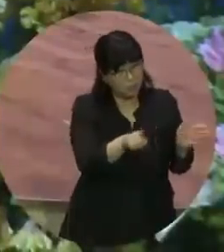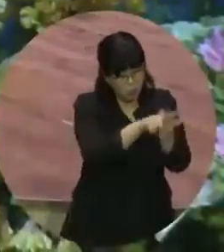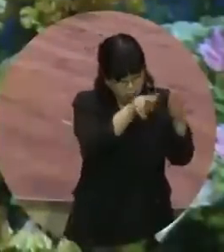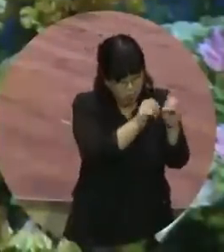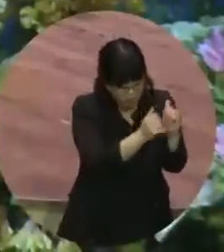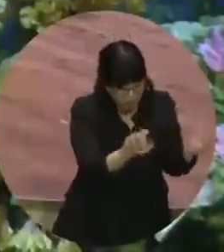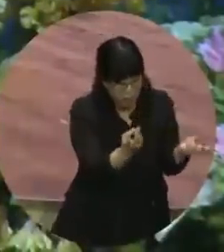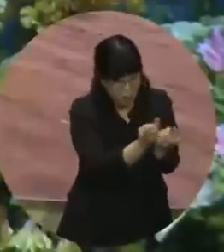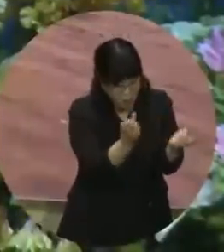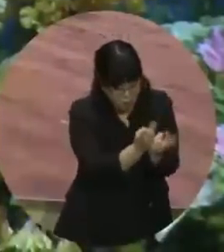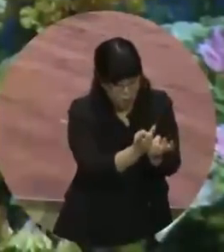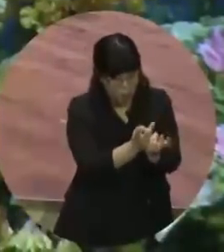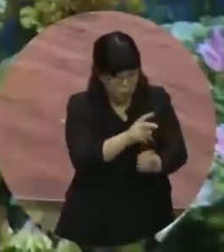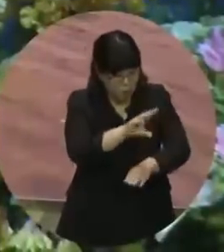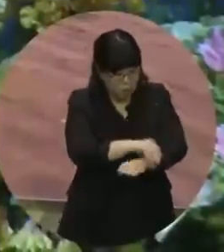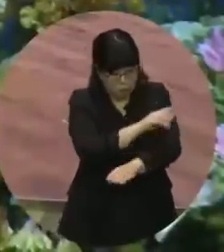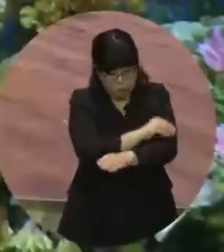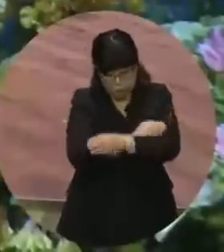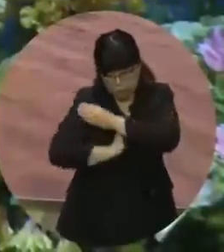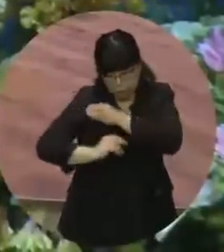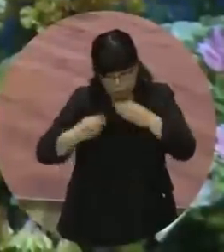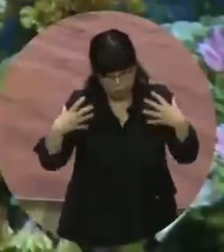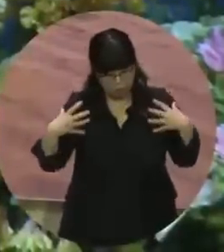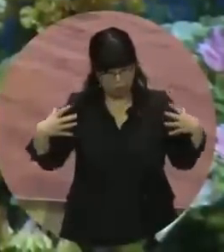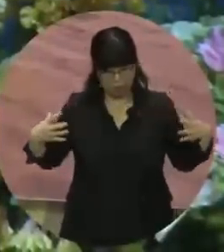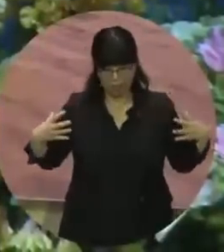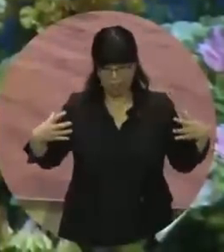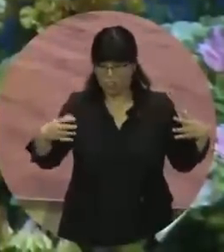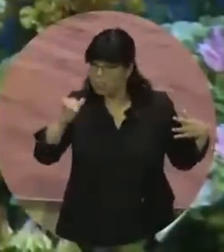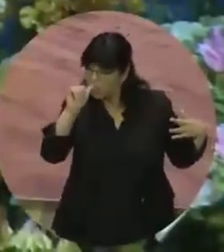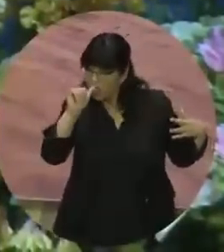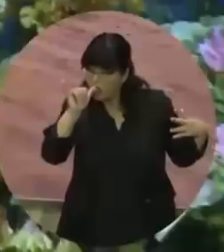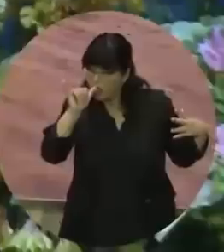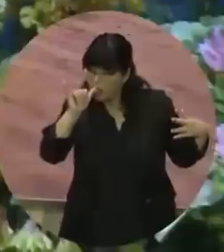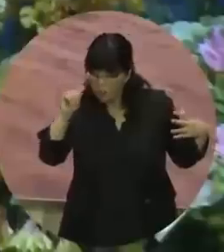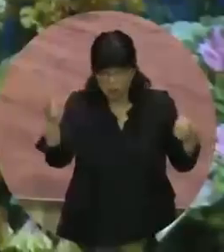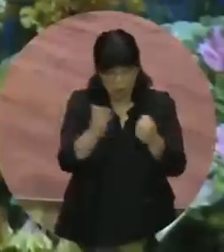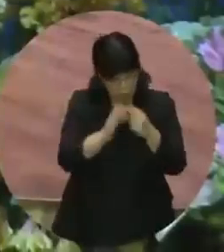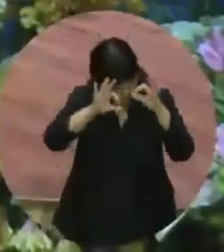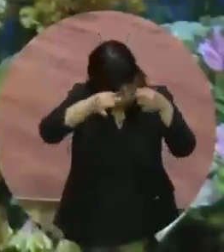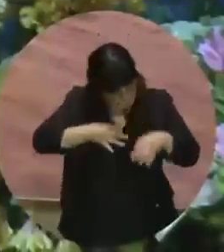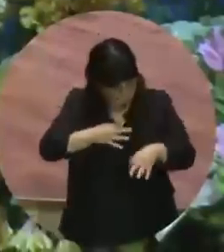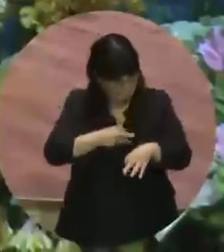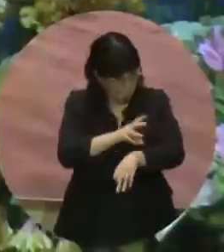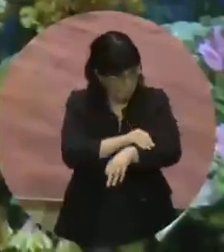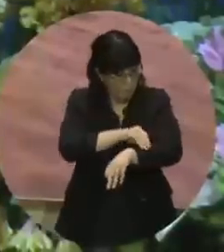그것은 뭐요? 조각가의 말처럼 잘라내면